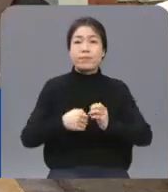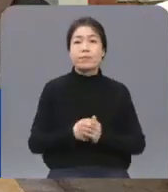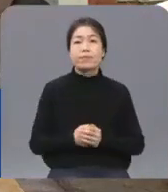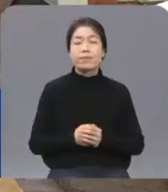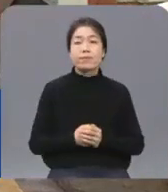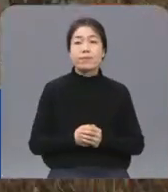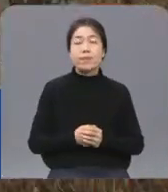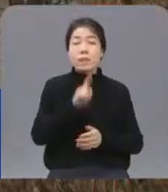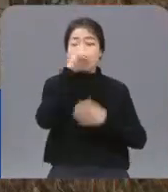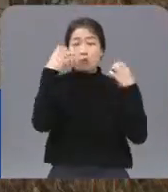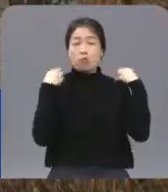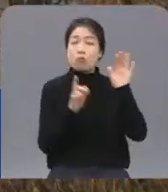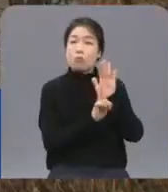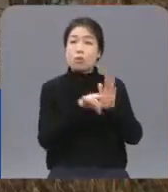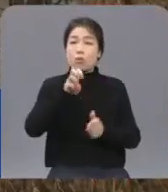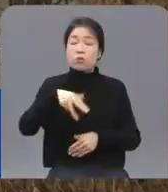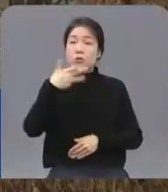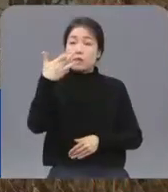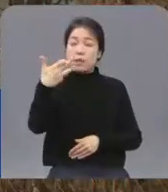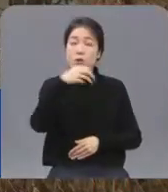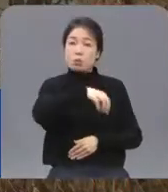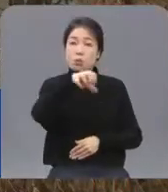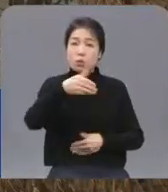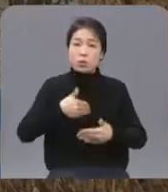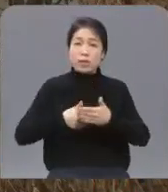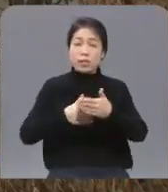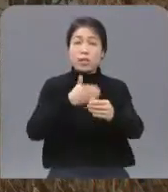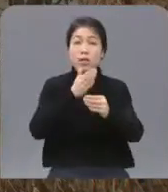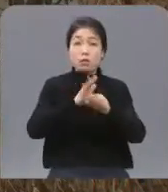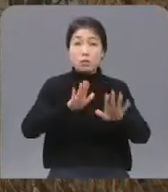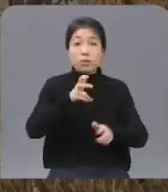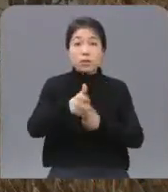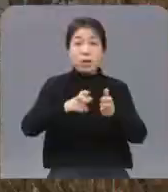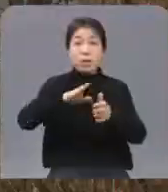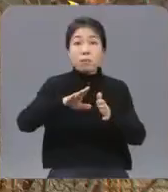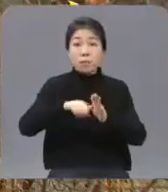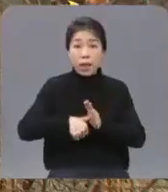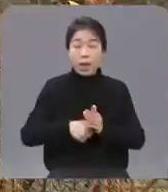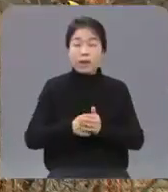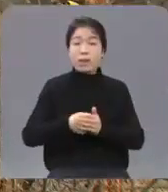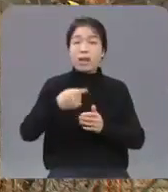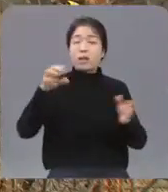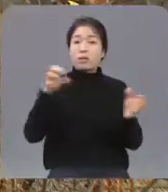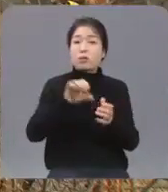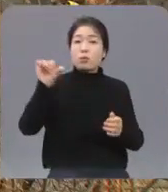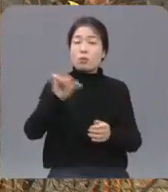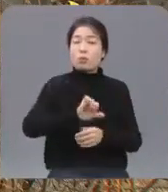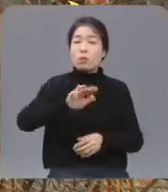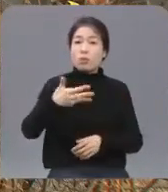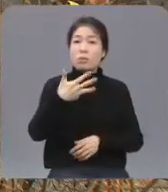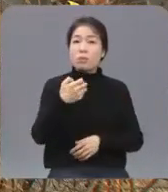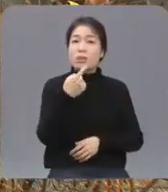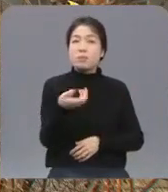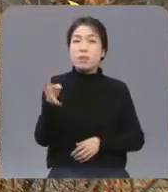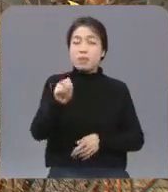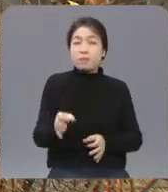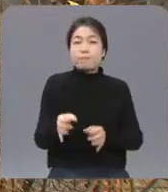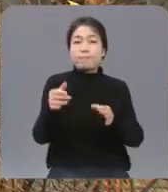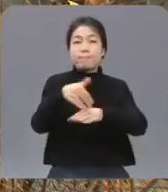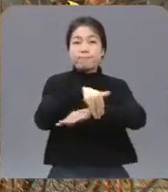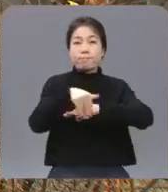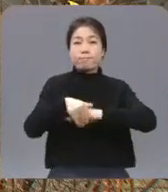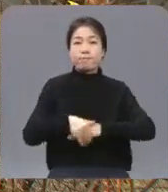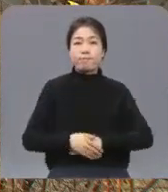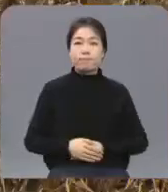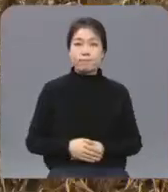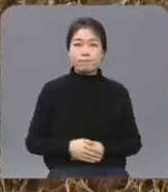정부 공모로 광주 18개 지역에서 진행되는 이번 사업에는 총 5881억원이 투입됩니다